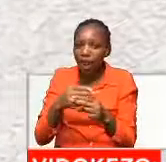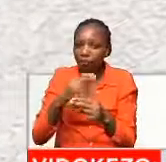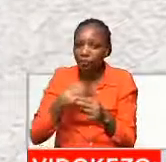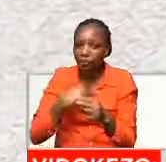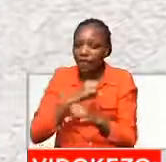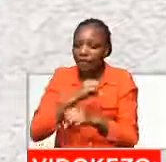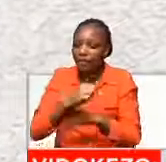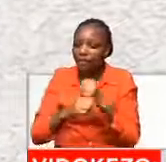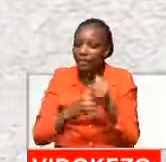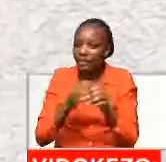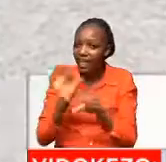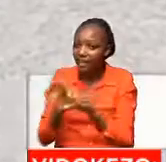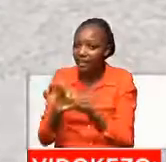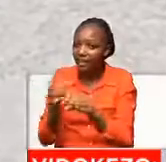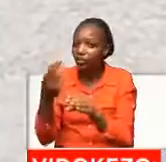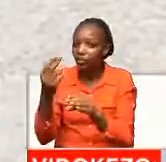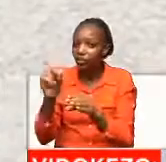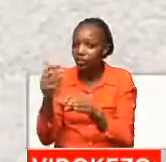wa